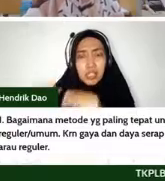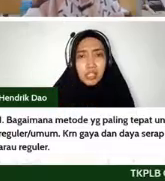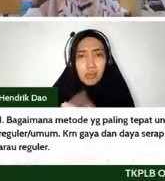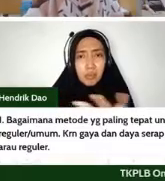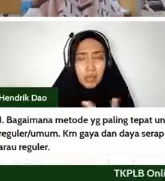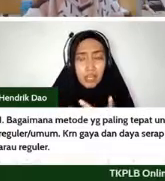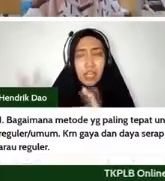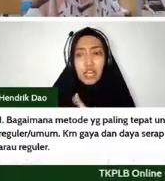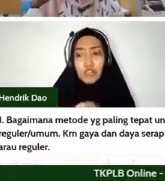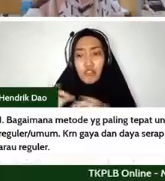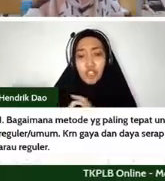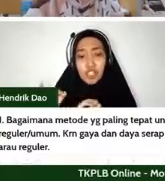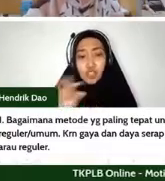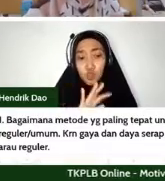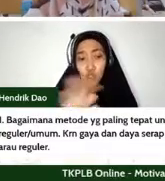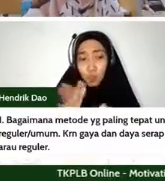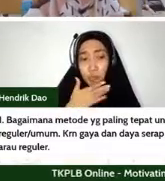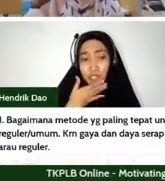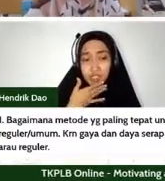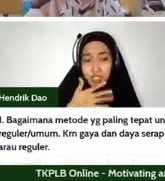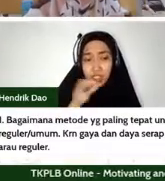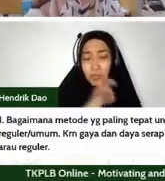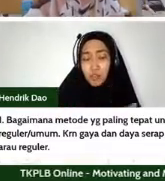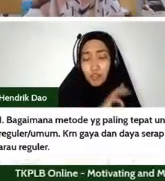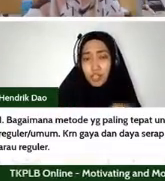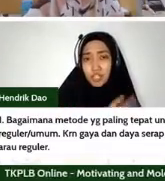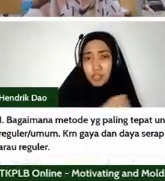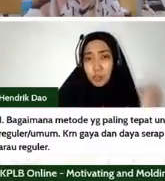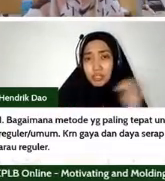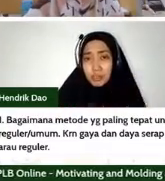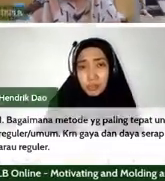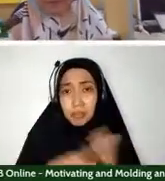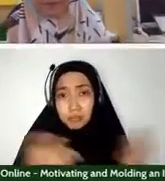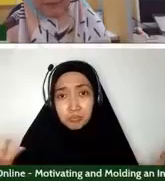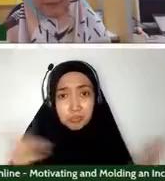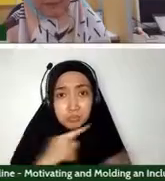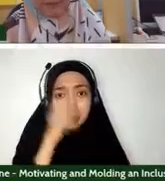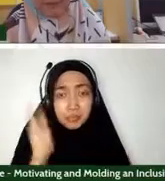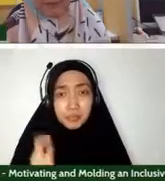fasilitas yang ada saja bisa dimanfaatkan?